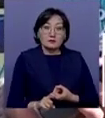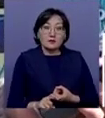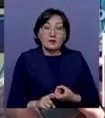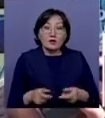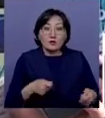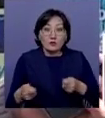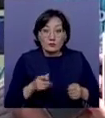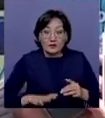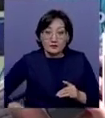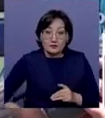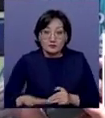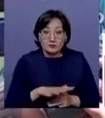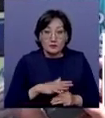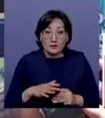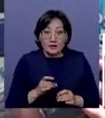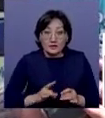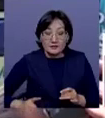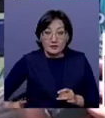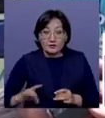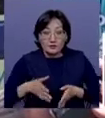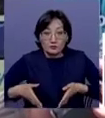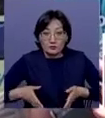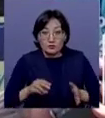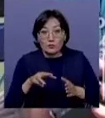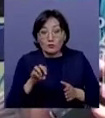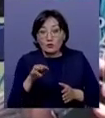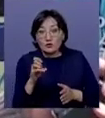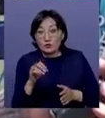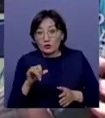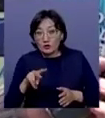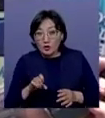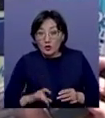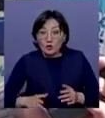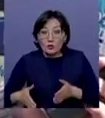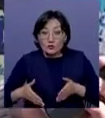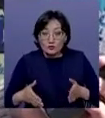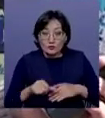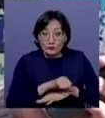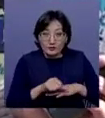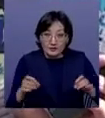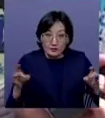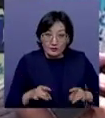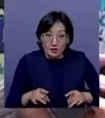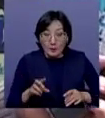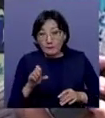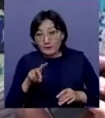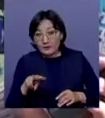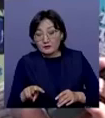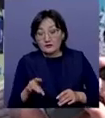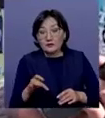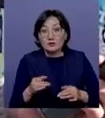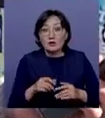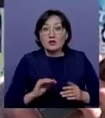әкімшілік аумақтағы республика даңғылы Момышұлы көшесі бойындағы кафе, ресторан, барлар бойынша